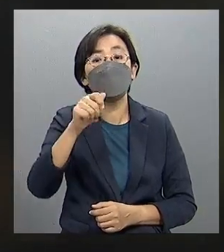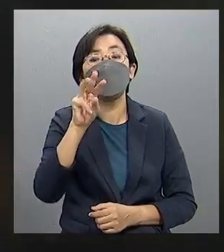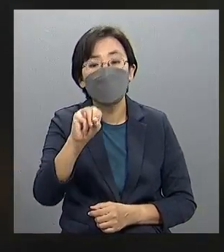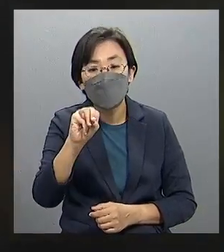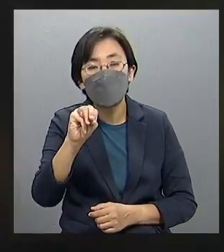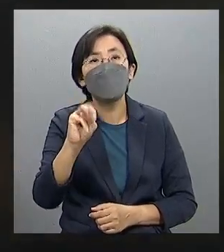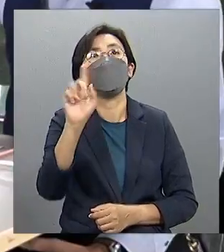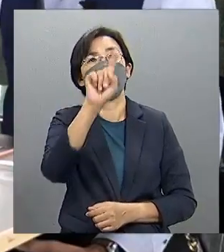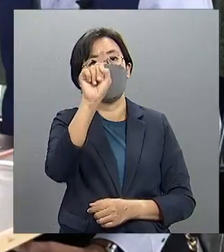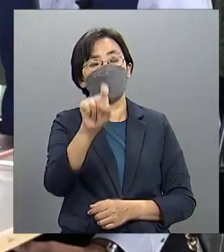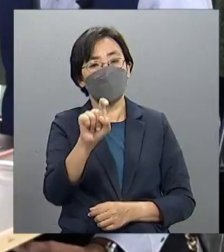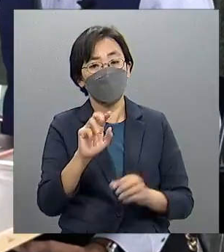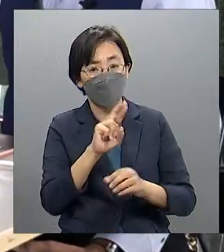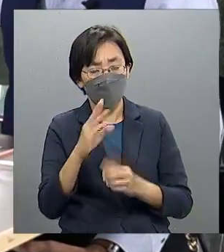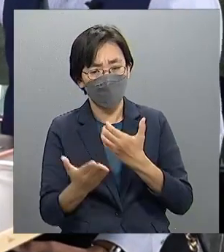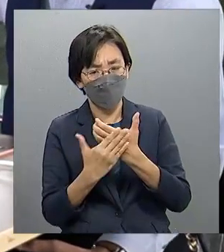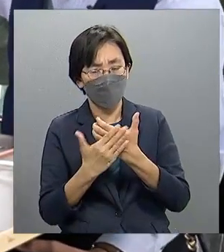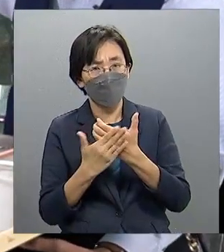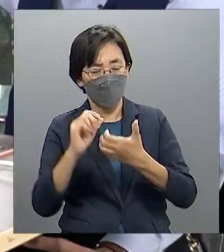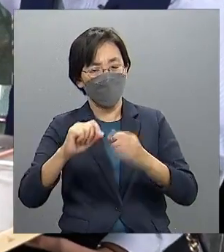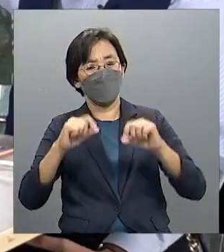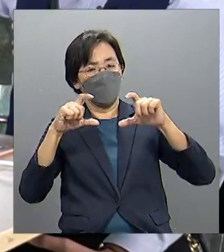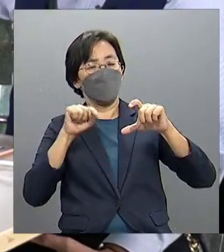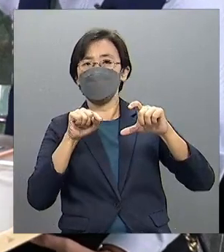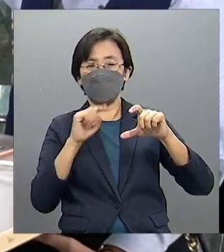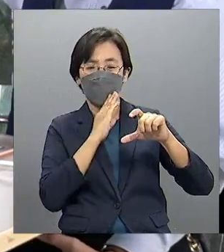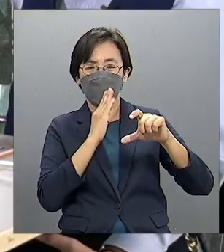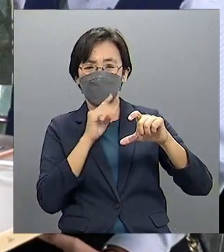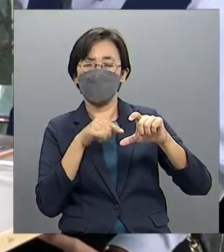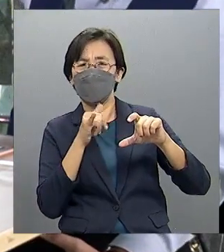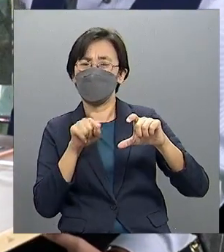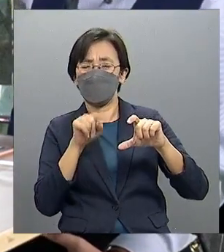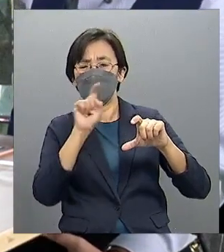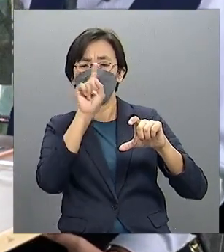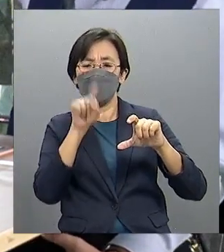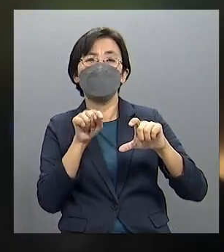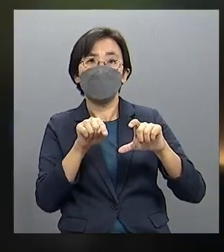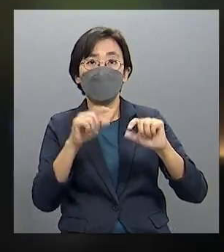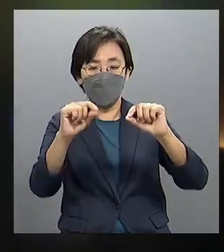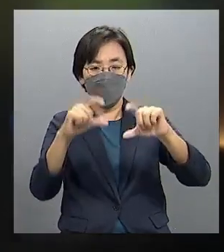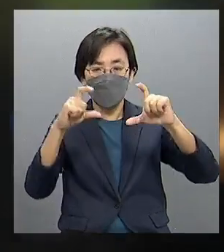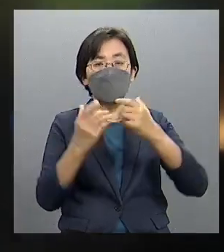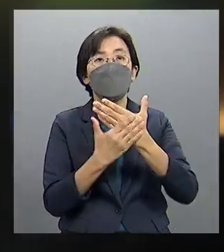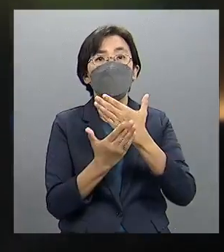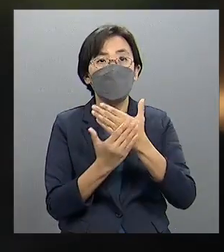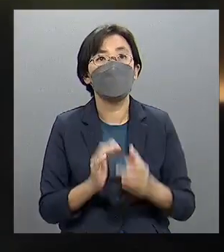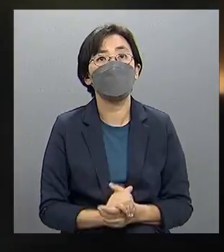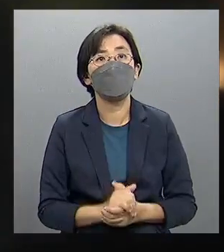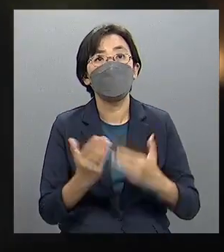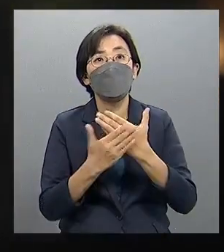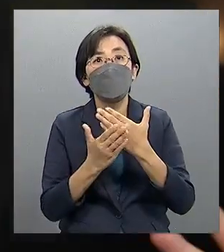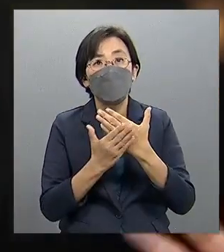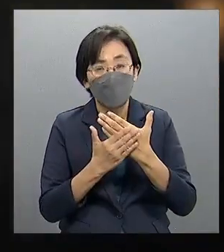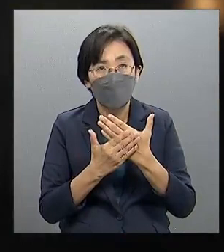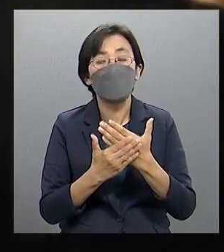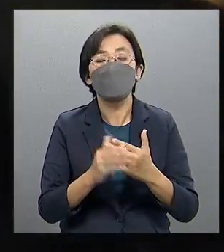ขึ้นมาว่าไอ้เนี่ยอาจจะน่าจะไม่ใช่แล้วเพราะว่าอาจจะมีผู้ใช้งานที่รายงานออกไปนะฮะรีพอร์ตอัพสแปมบางอันมันเตือนมาก็ดีแต่หมายถึงว่า